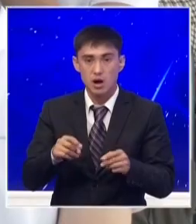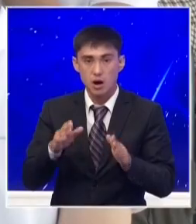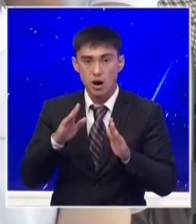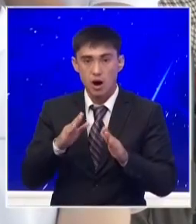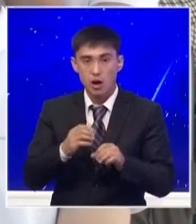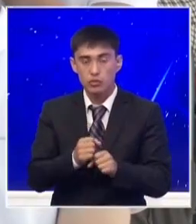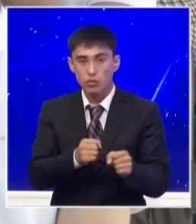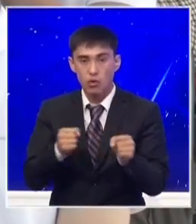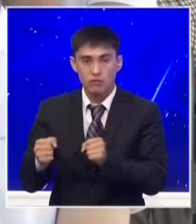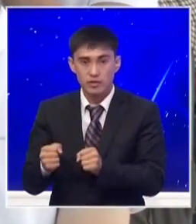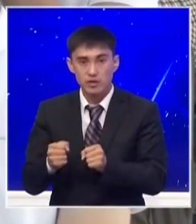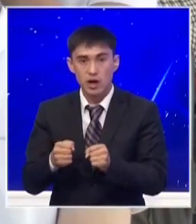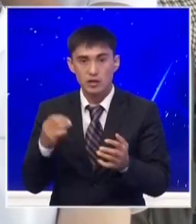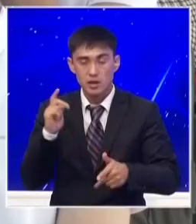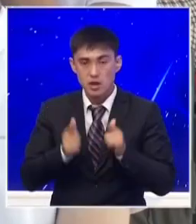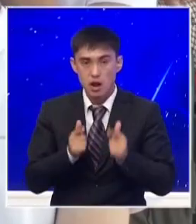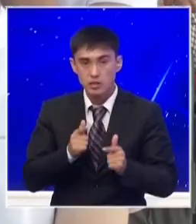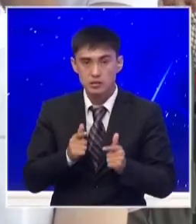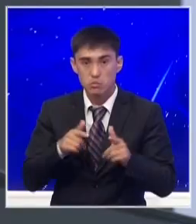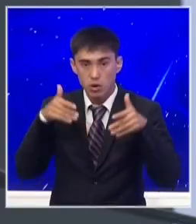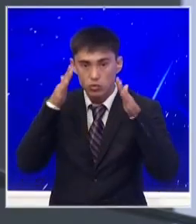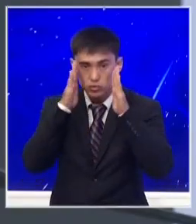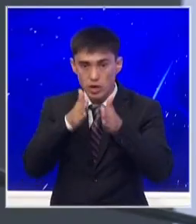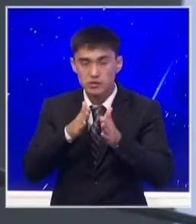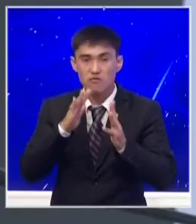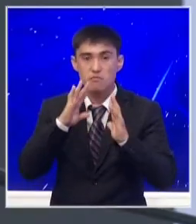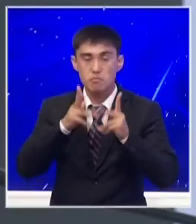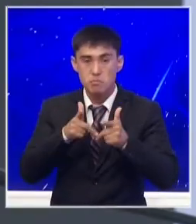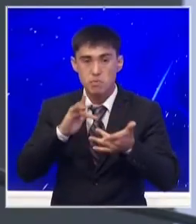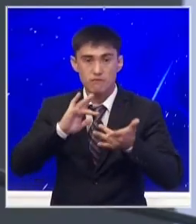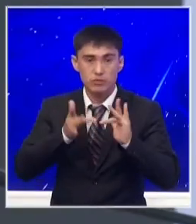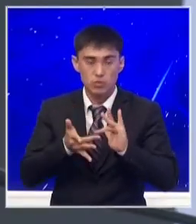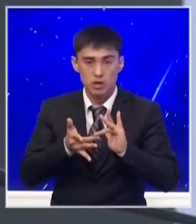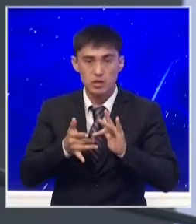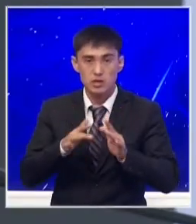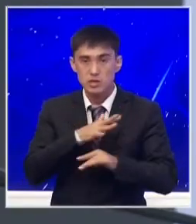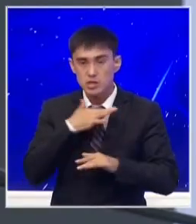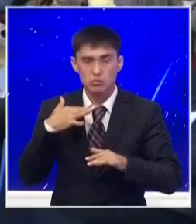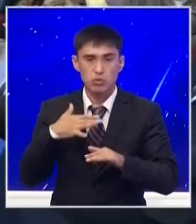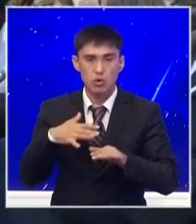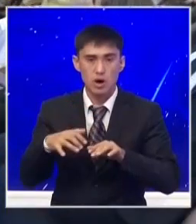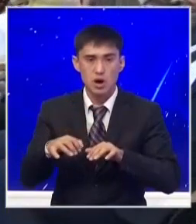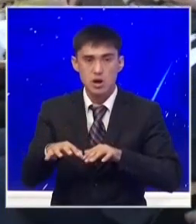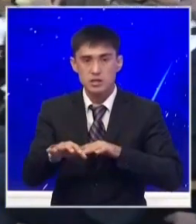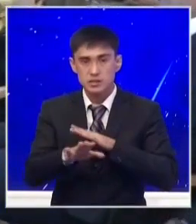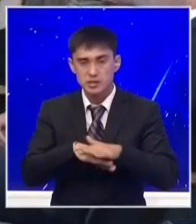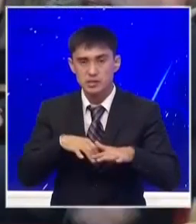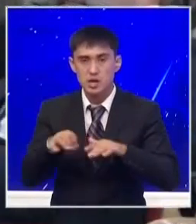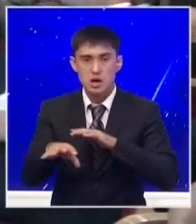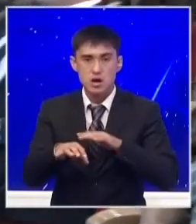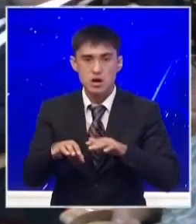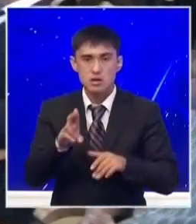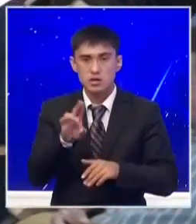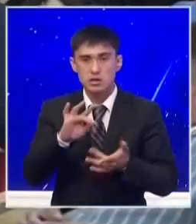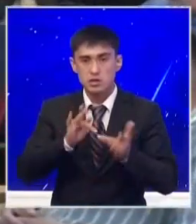от реальности, погружаясь в мир виртуальный. К тому же на просторах интернета процветает кибербуллинг, продвигается скрытая реклама и